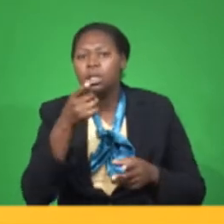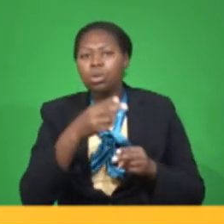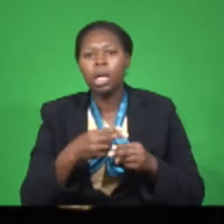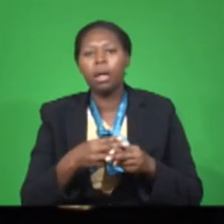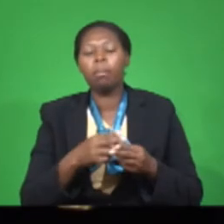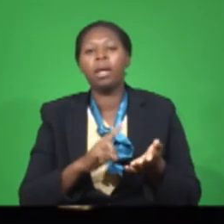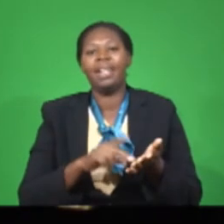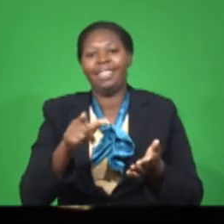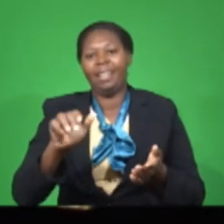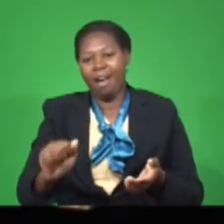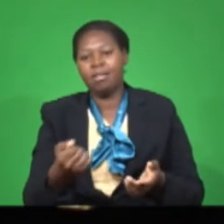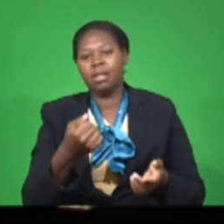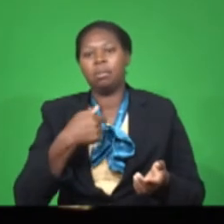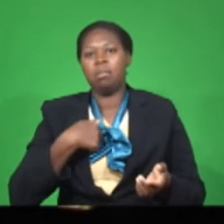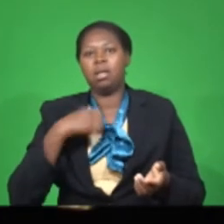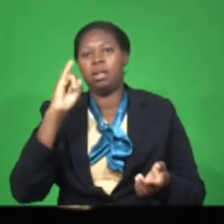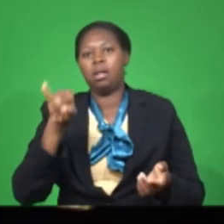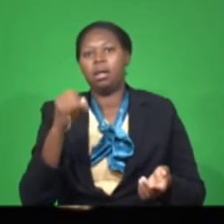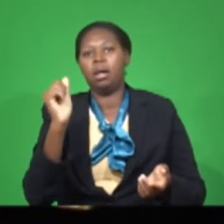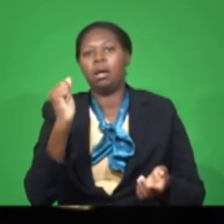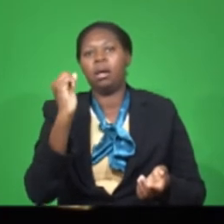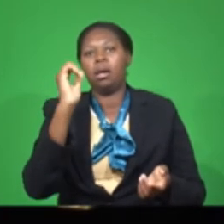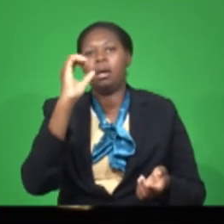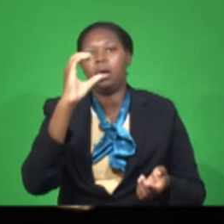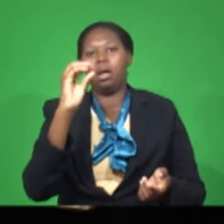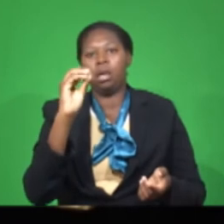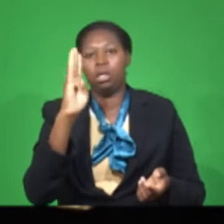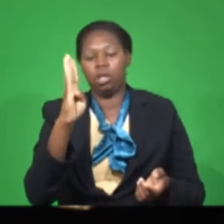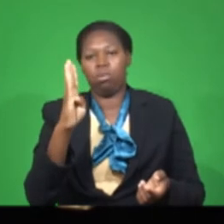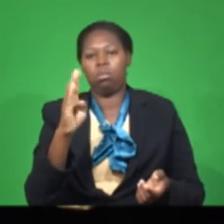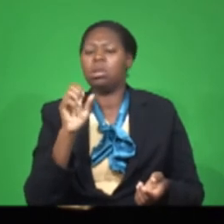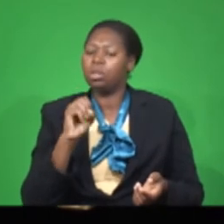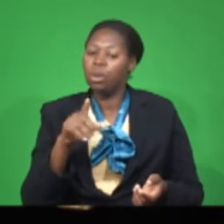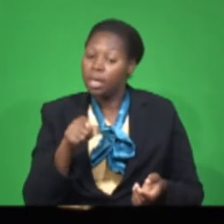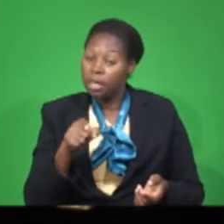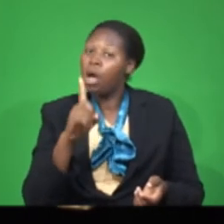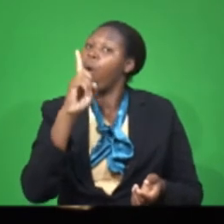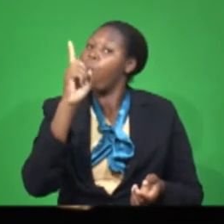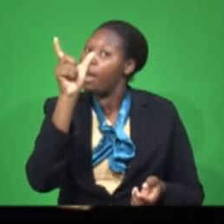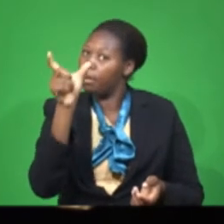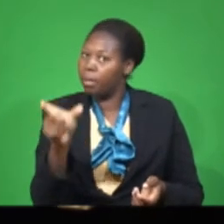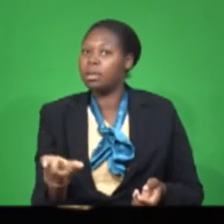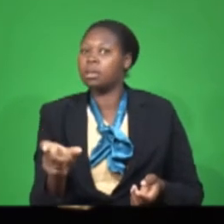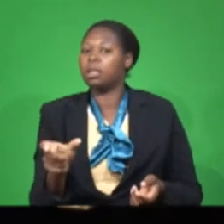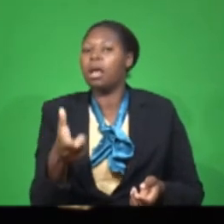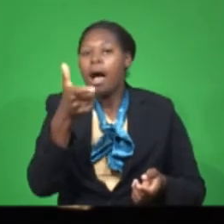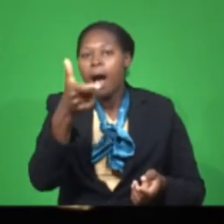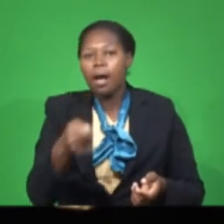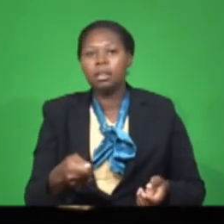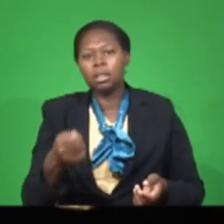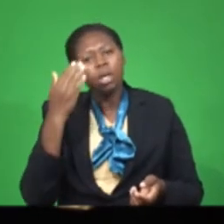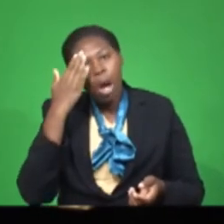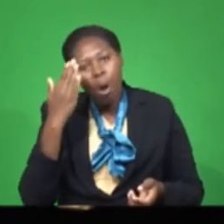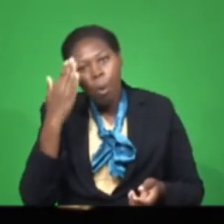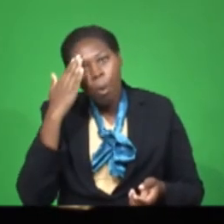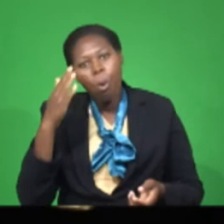Jacob. Now, pane munhu wani, Jacob, alikufunzwa kuti ndiwani Kairi, panguwa